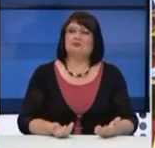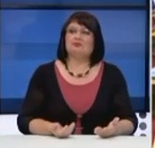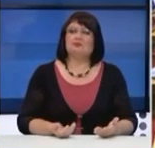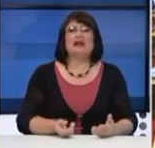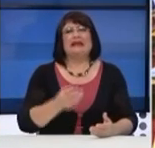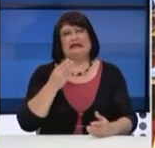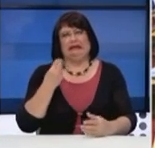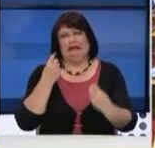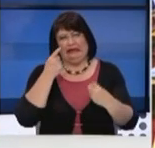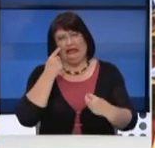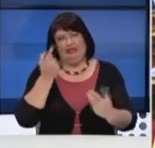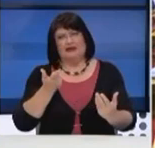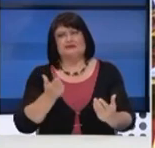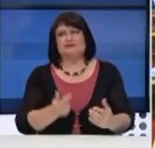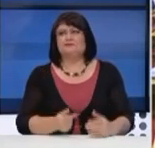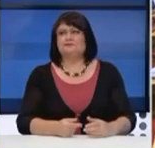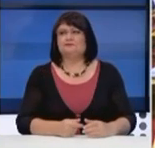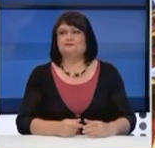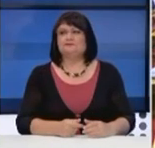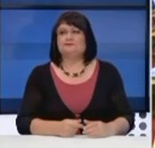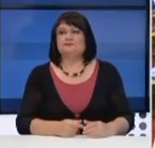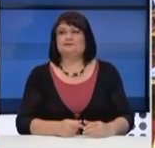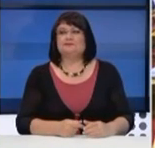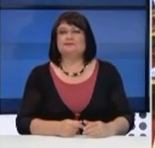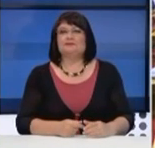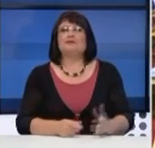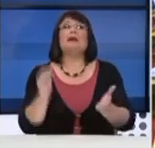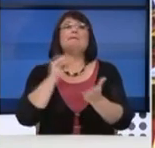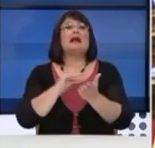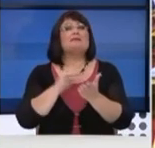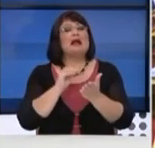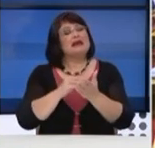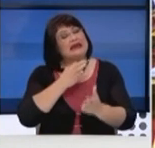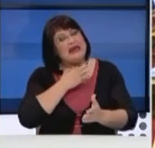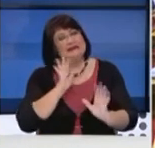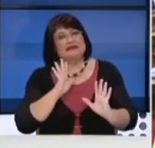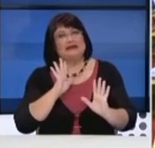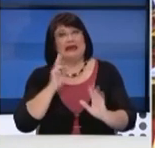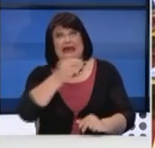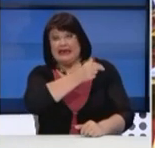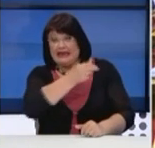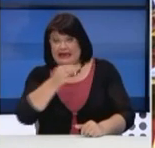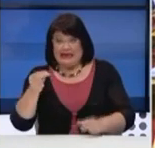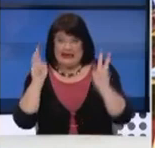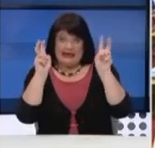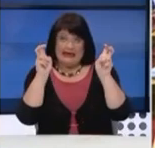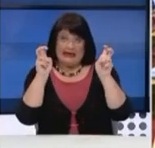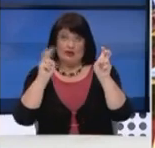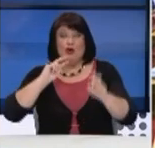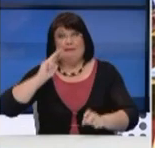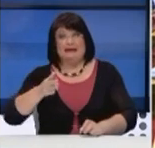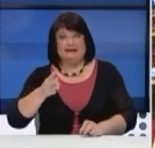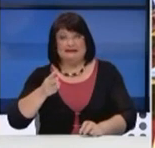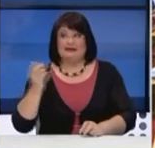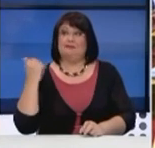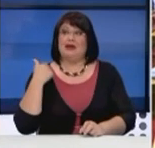Τελικά είδατε ότι χρειαζόταν η επανάληψη, γιατί το ρητό το οποίο νομίζω πρέπει να χρησιμοποιηθεί ως απάντηση του δικού